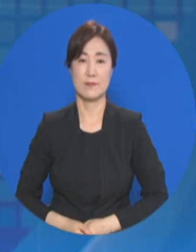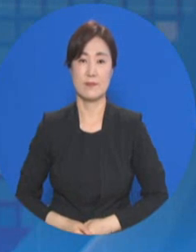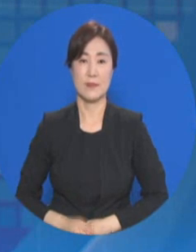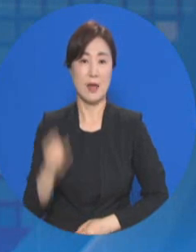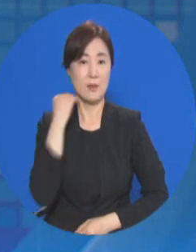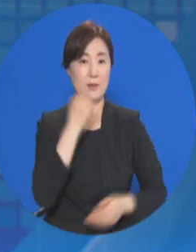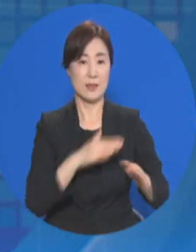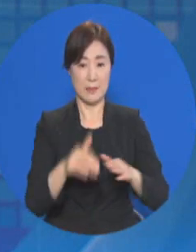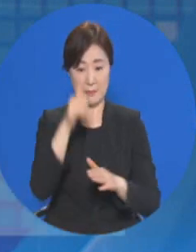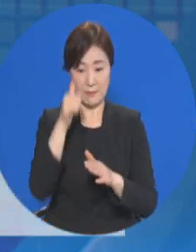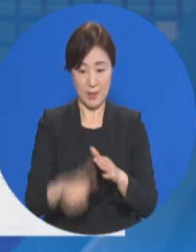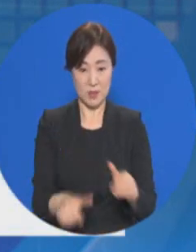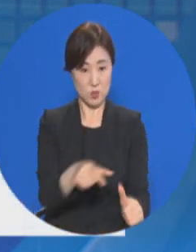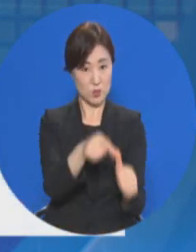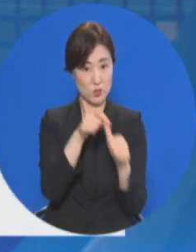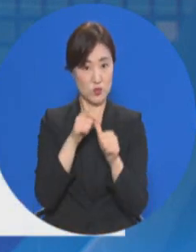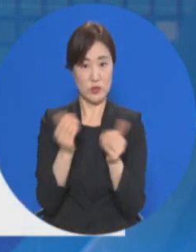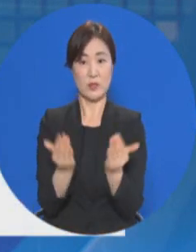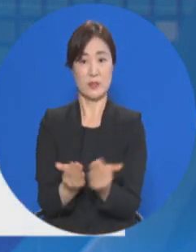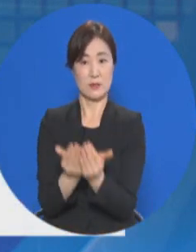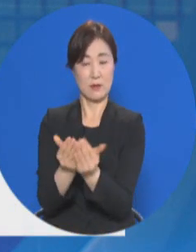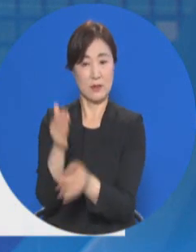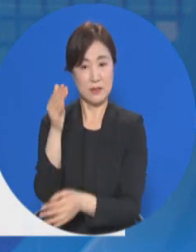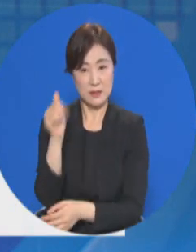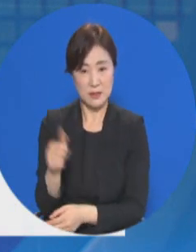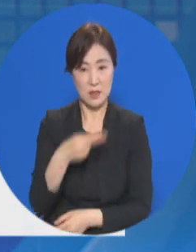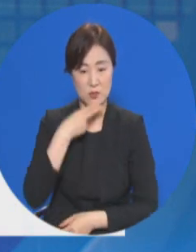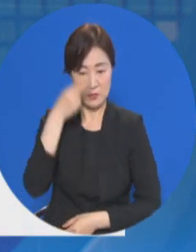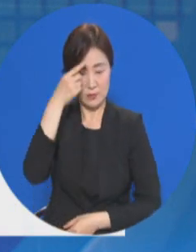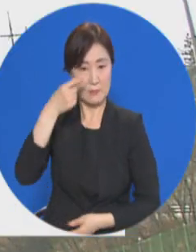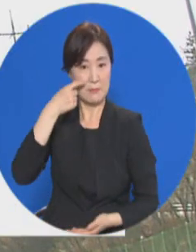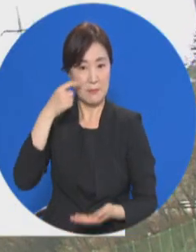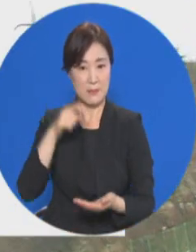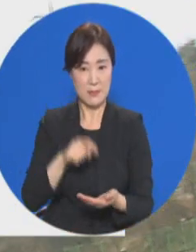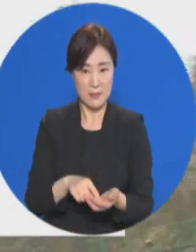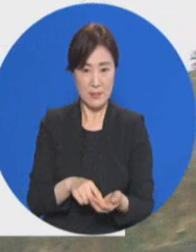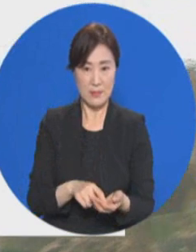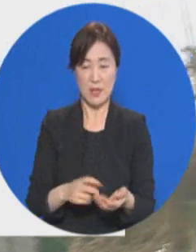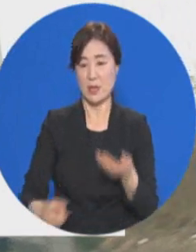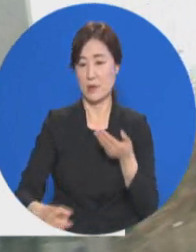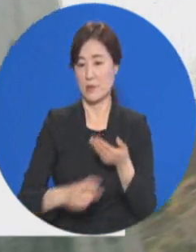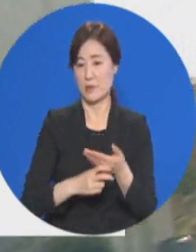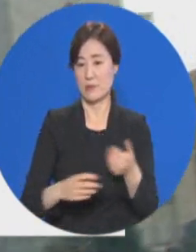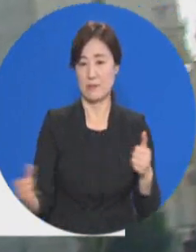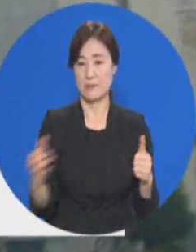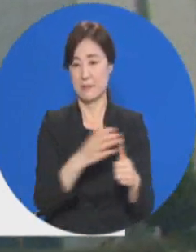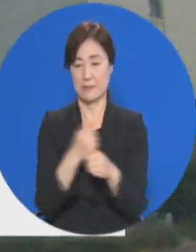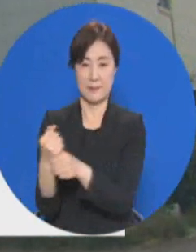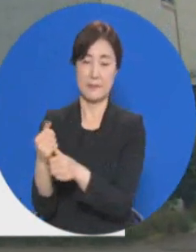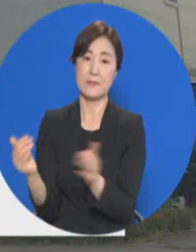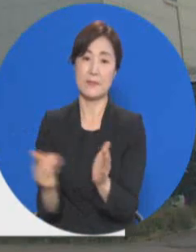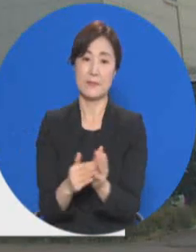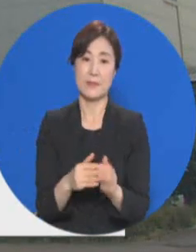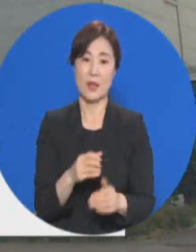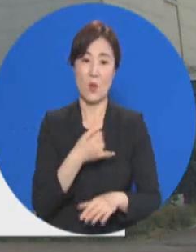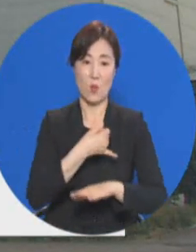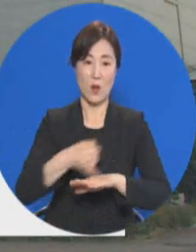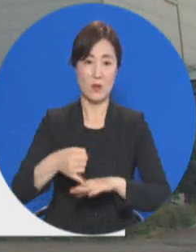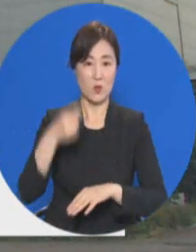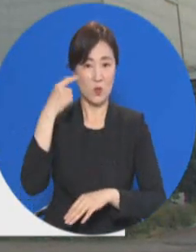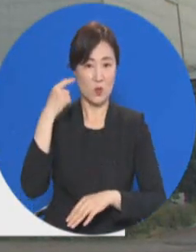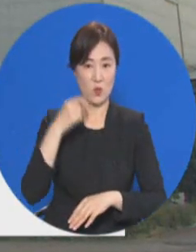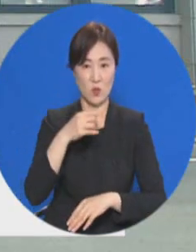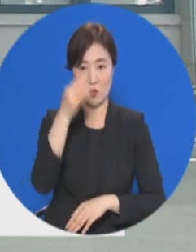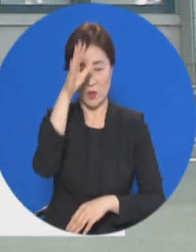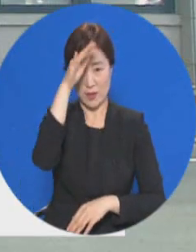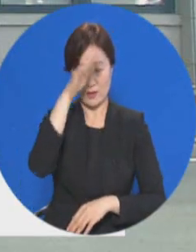바다에 빠져 구조된 선장이 음주 사실이 드러나면서 음주항해 혐의로 입건됐습니다. 완도해경은 진도군